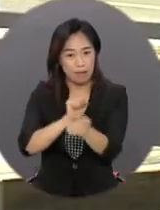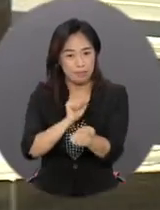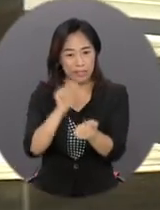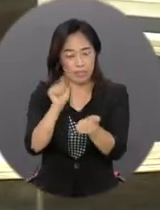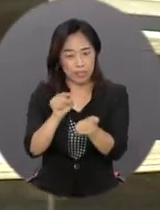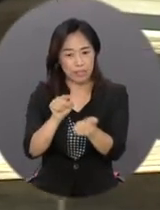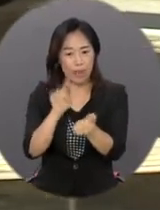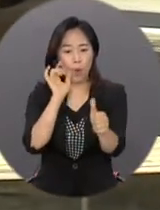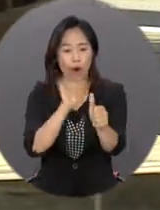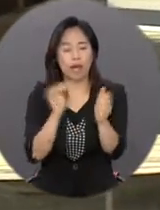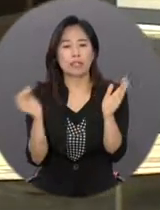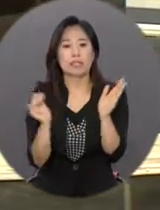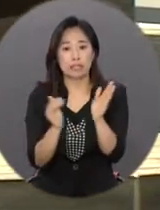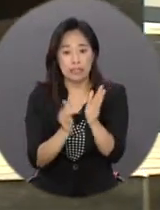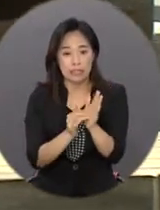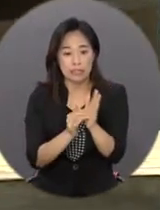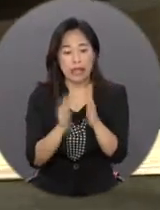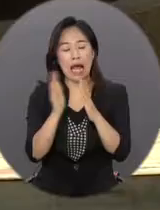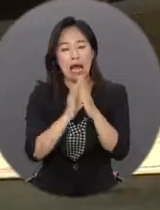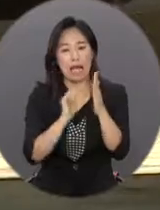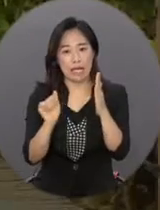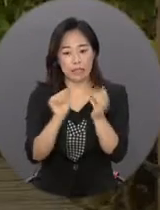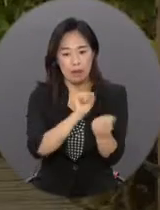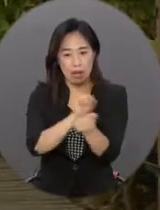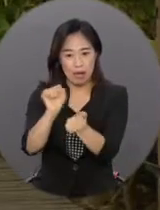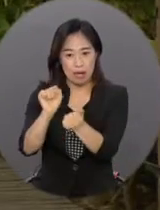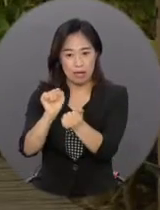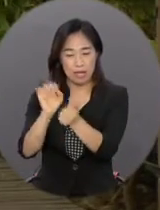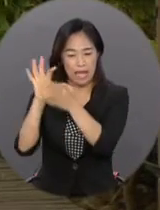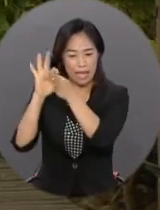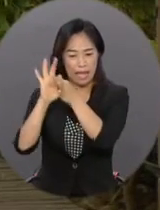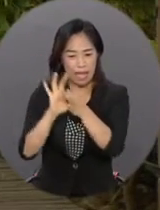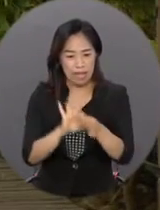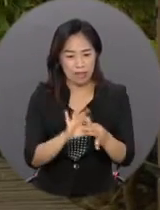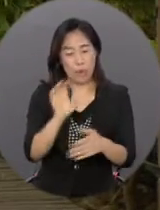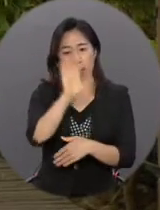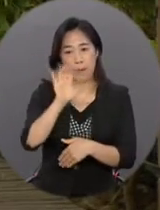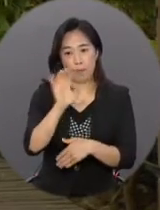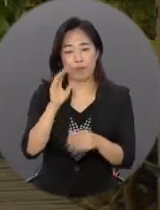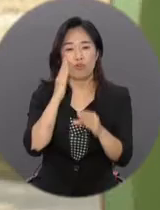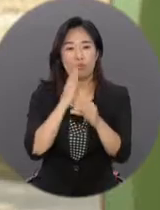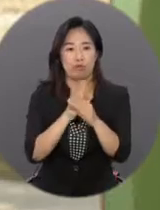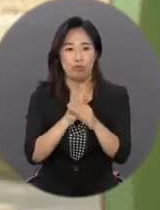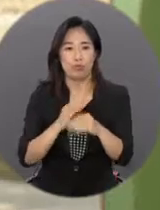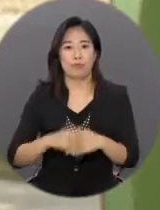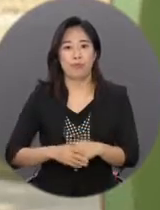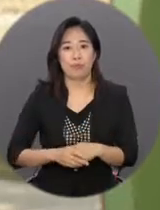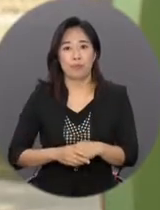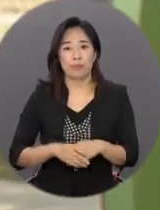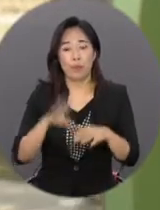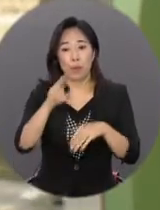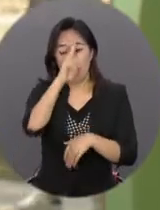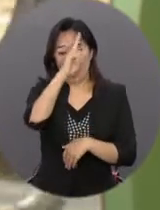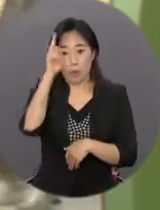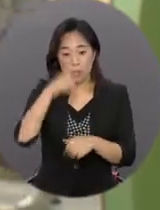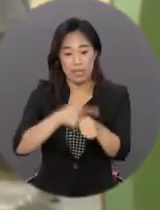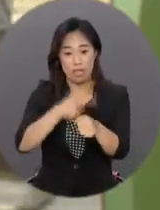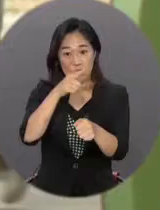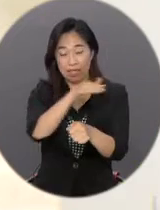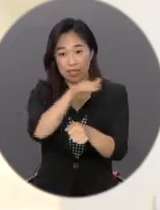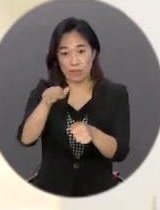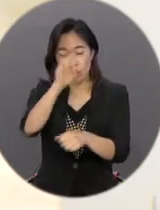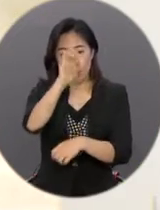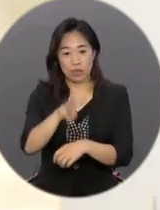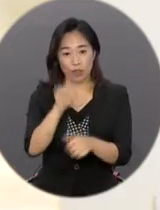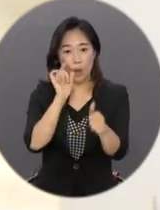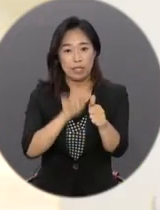확진된 환자를 통해서 가족이 다시 코로나에 걸리는 악순환이 주말에도 되풀이됐습니다. 오늘 오후 6시 기준으로